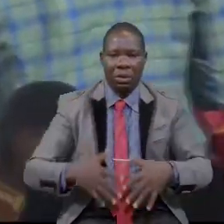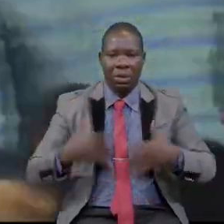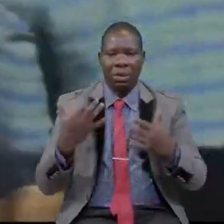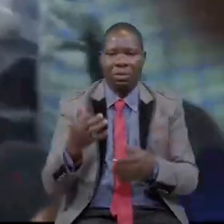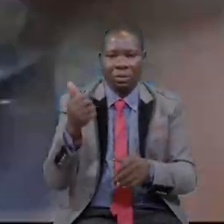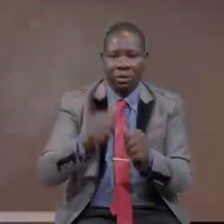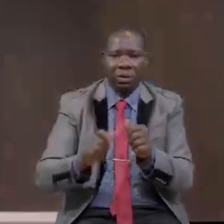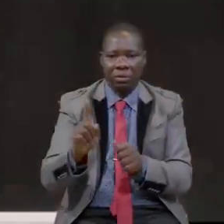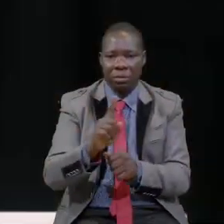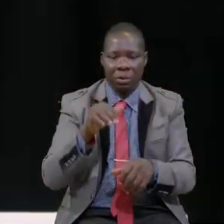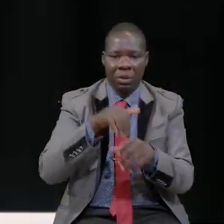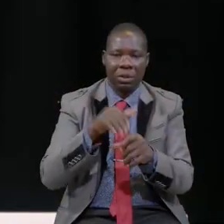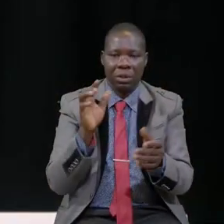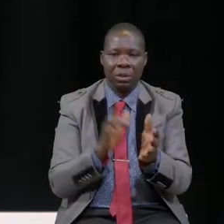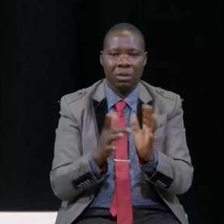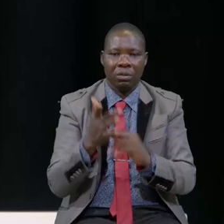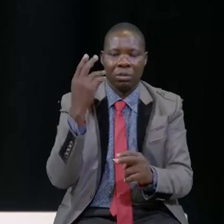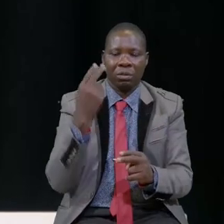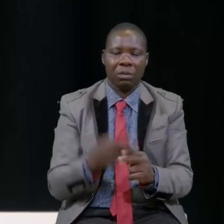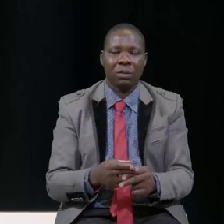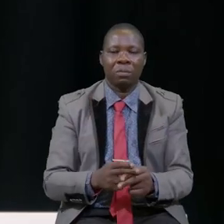des autres au nom de Jésus.